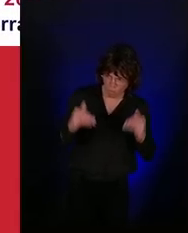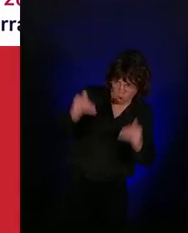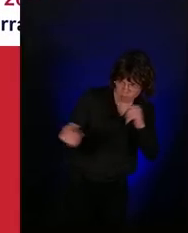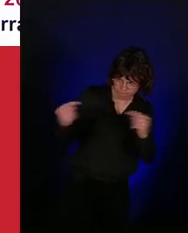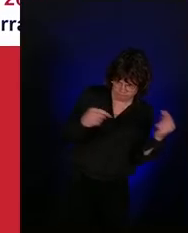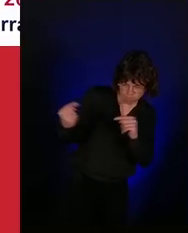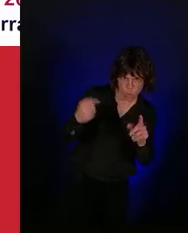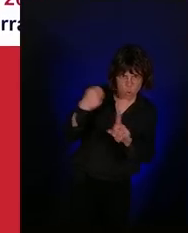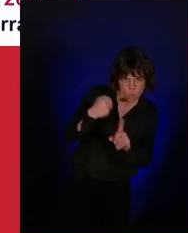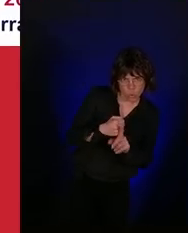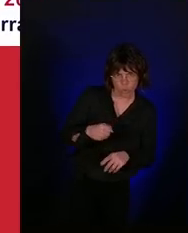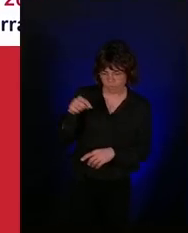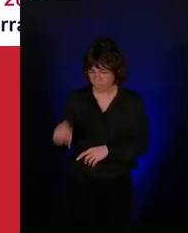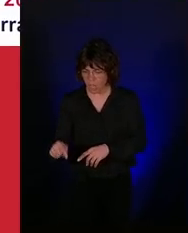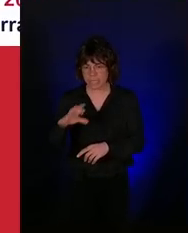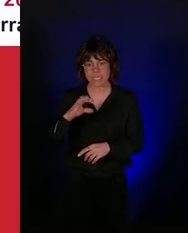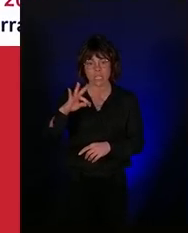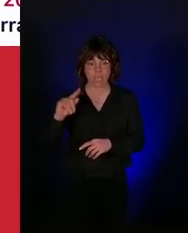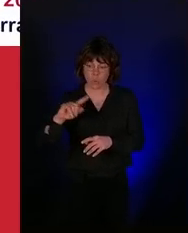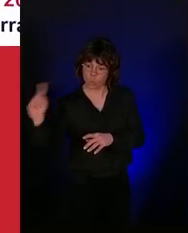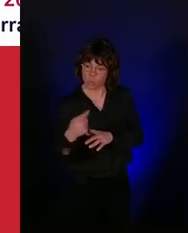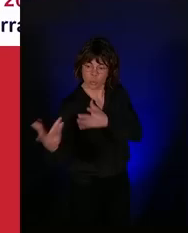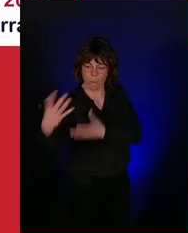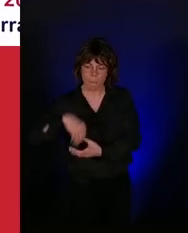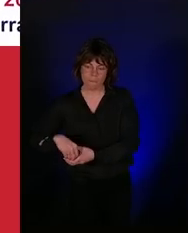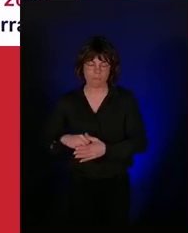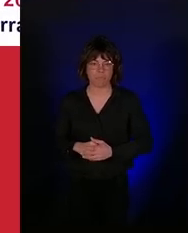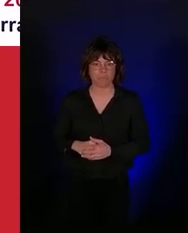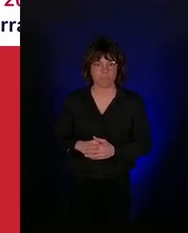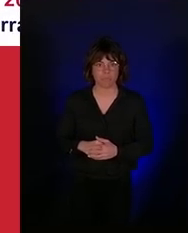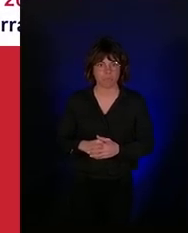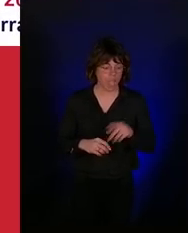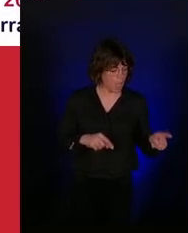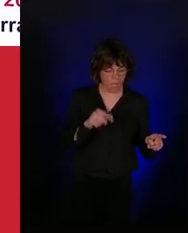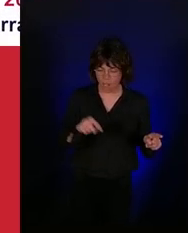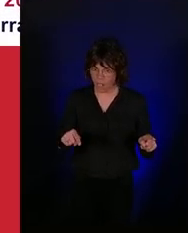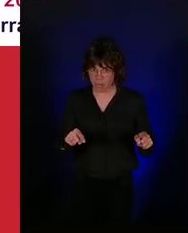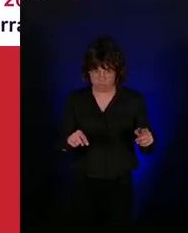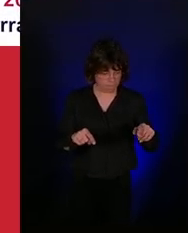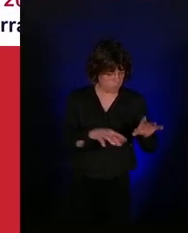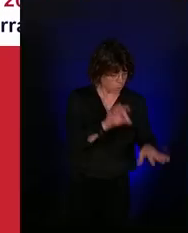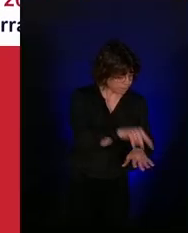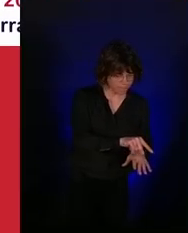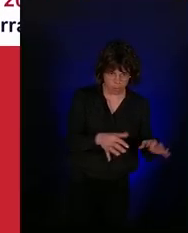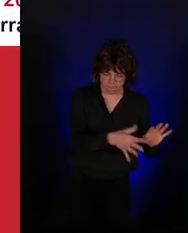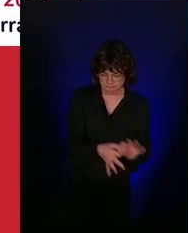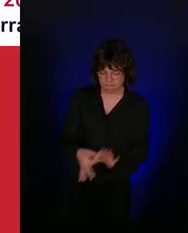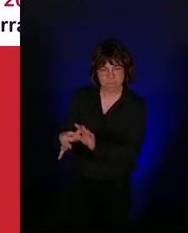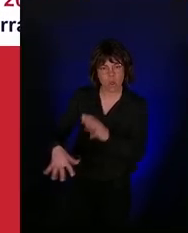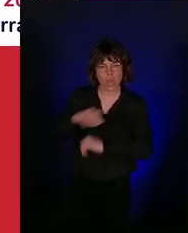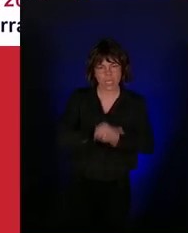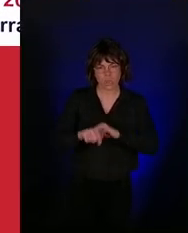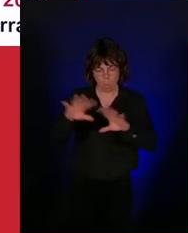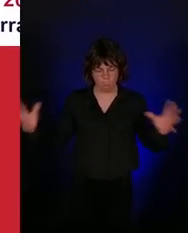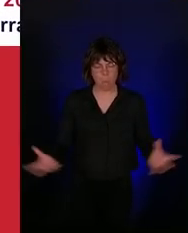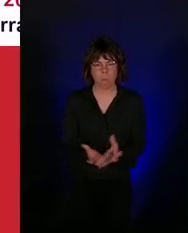partie 3. La CGT de toutes et de tous. L'un n'allant pas sans l'autre, le revendicatif et l'orga, Il